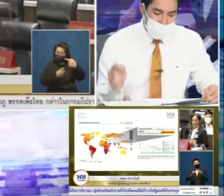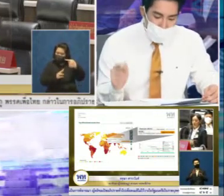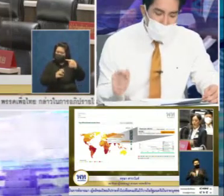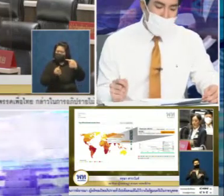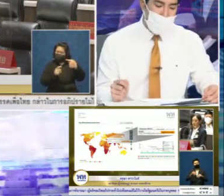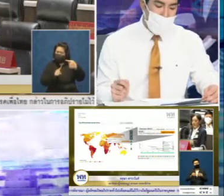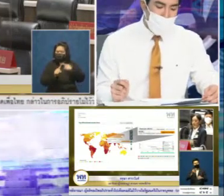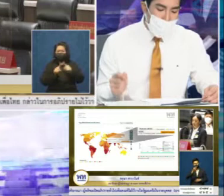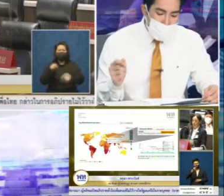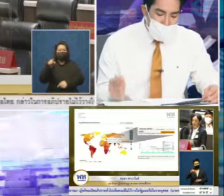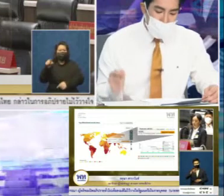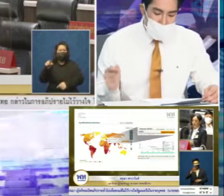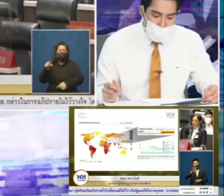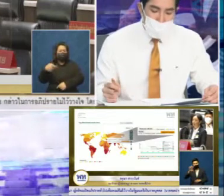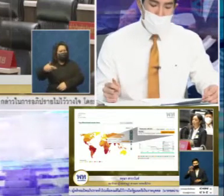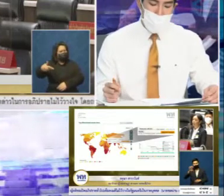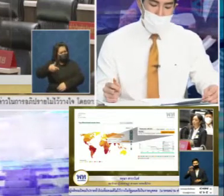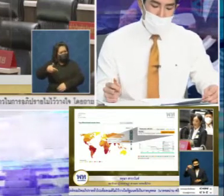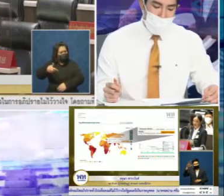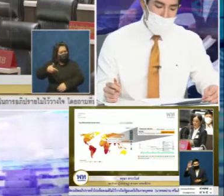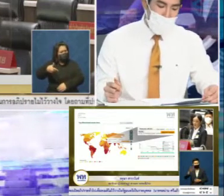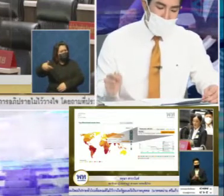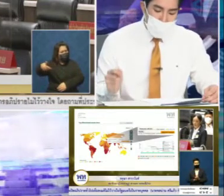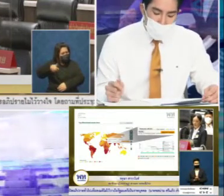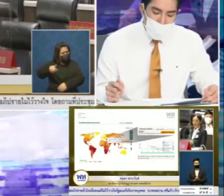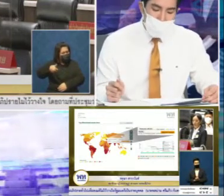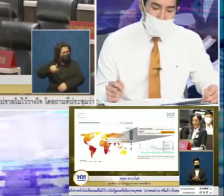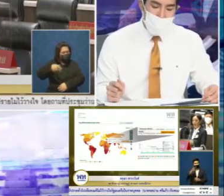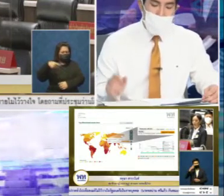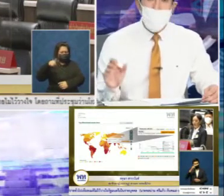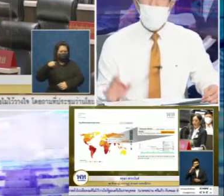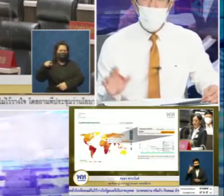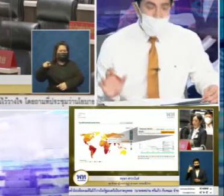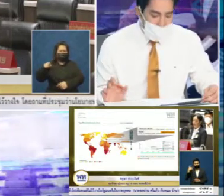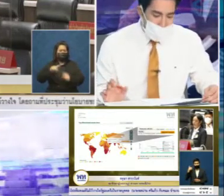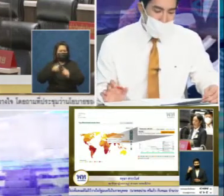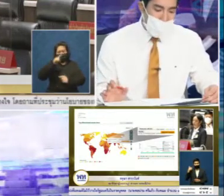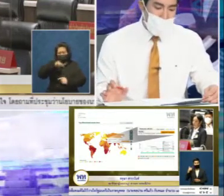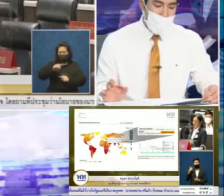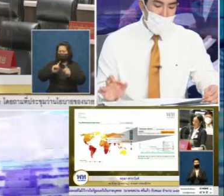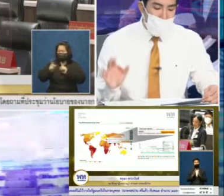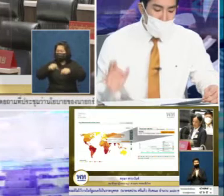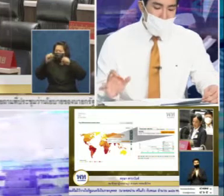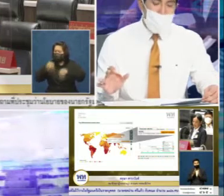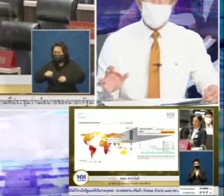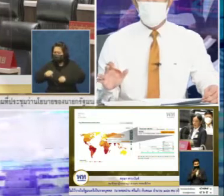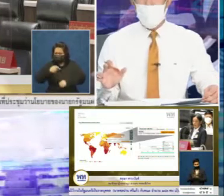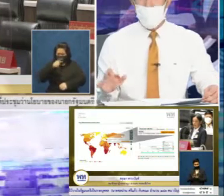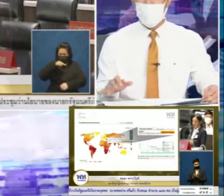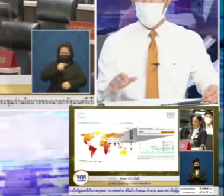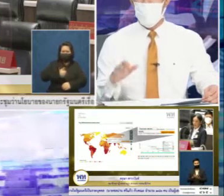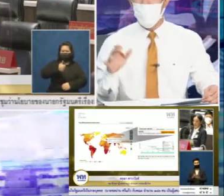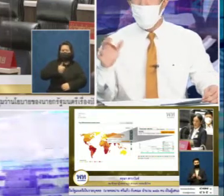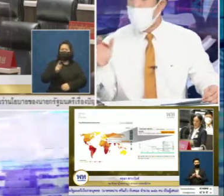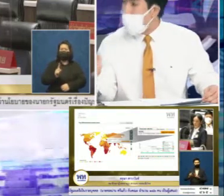ทธ์เนี่ยไม่ฟังไม่รีบระงับป้องกันความเสียหายแล้วก็มีพฤติกรรมเบียดบังงบประมาณแผ่นดินเอาไปเจรจ